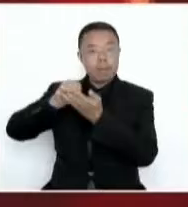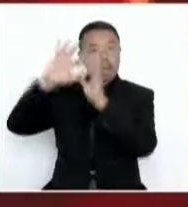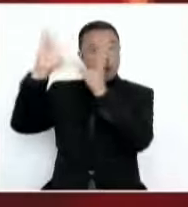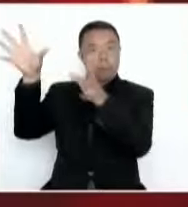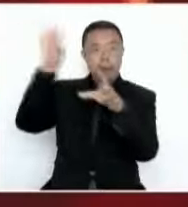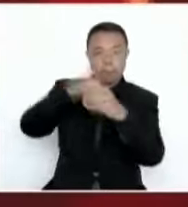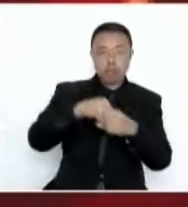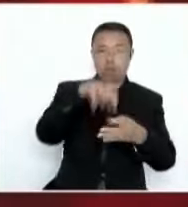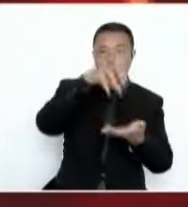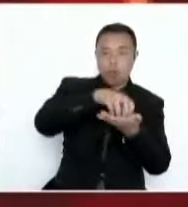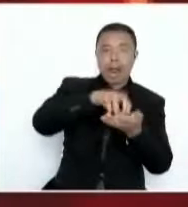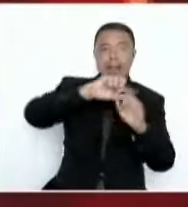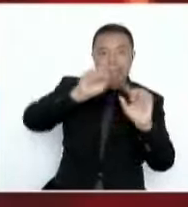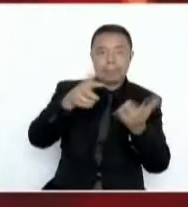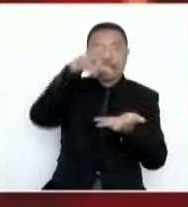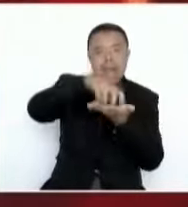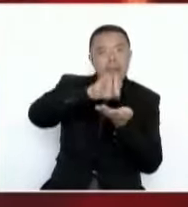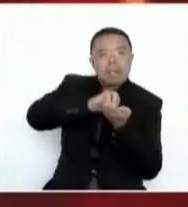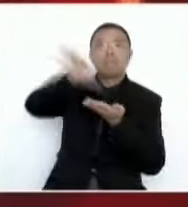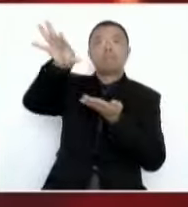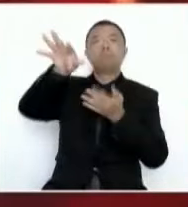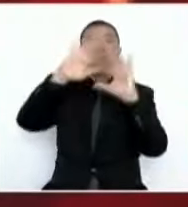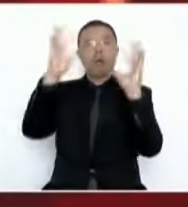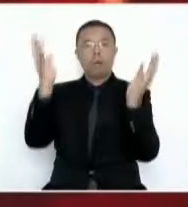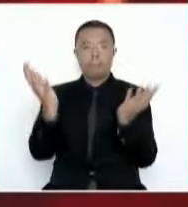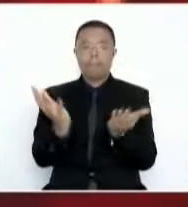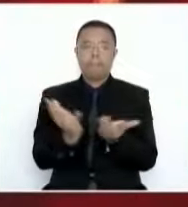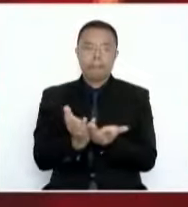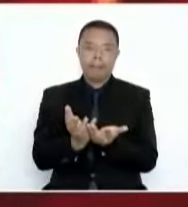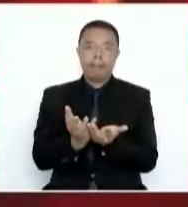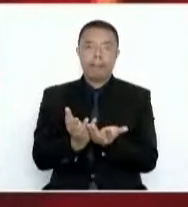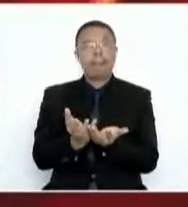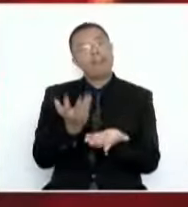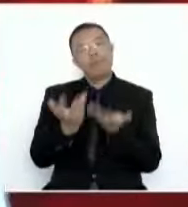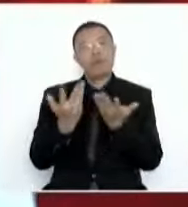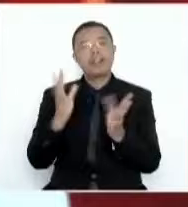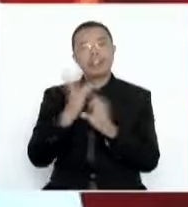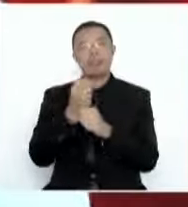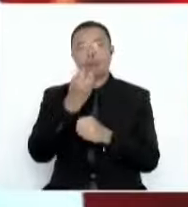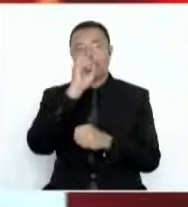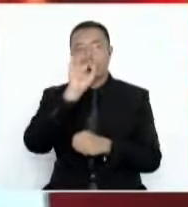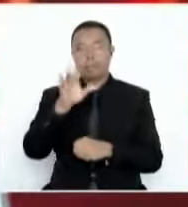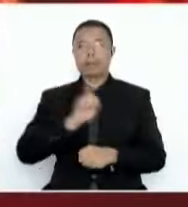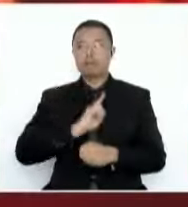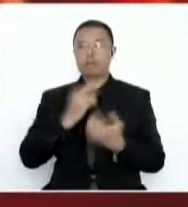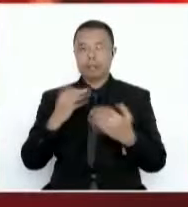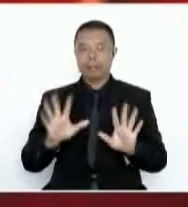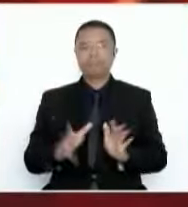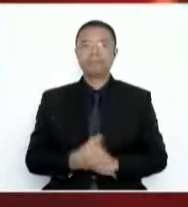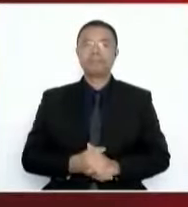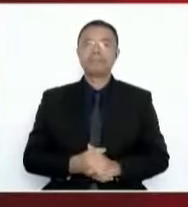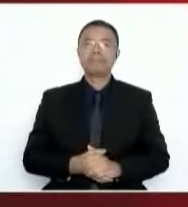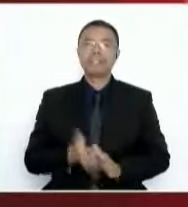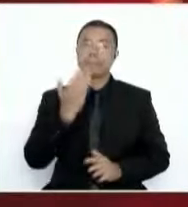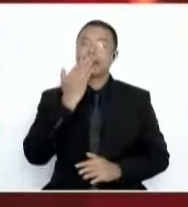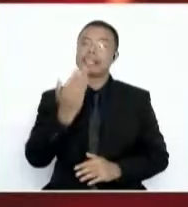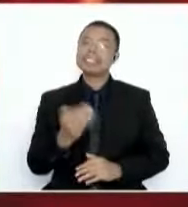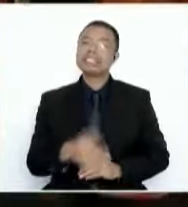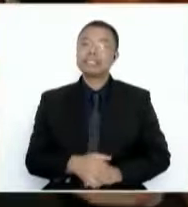kita sing globally globally mungkin demikian dari saya terima kasih baik terima